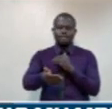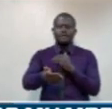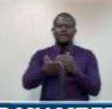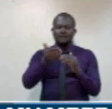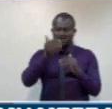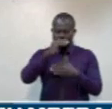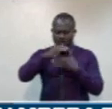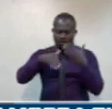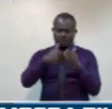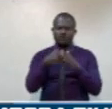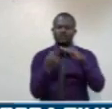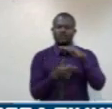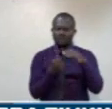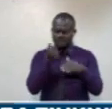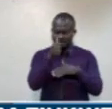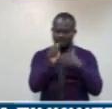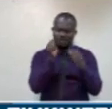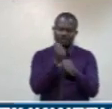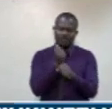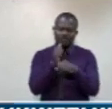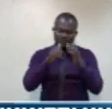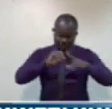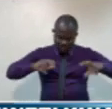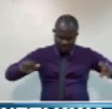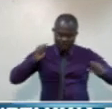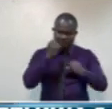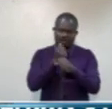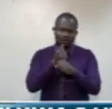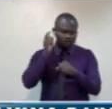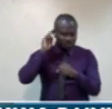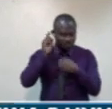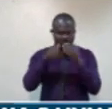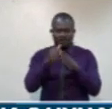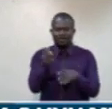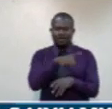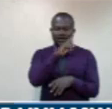kese zose izo izakozweho isuzuma izakozweho ubugenzacyaha